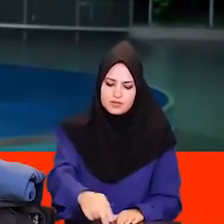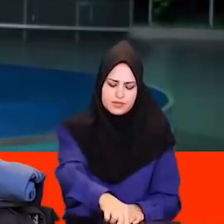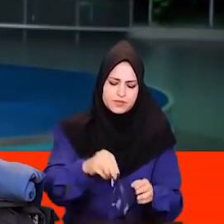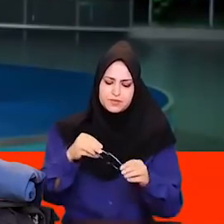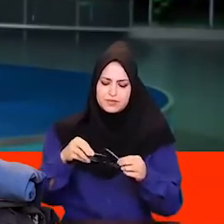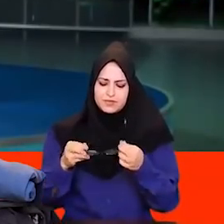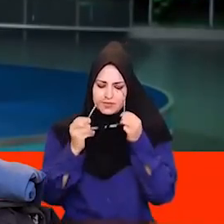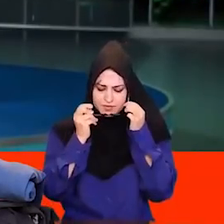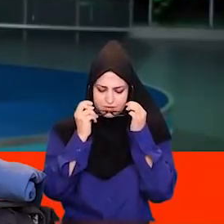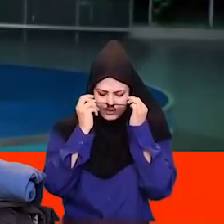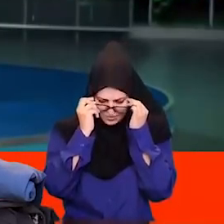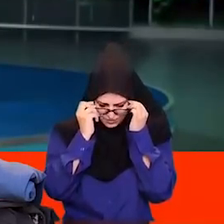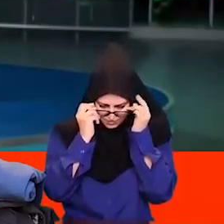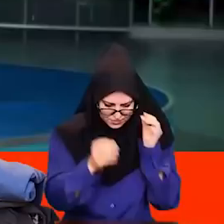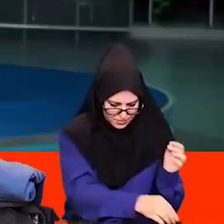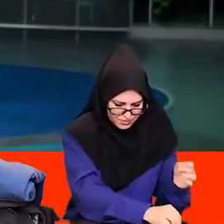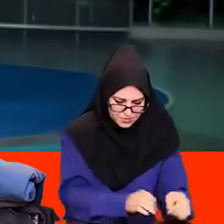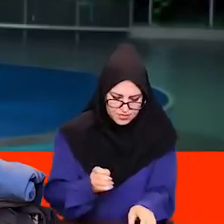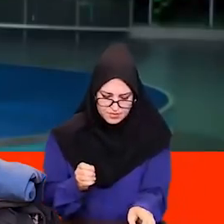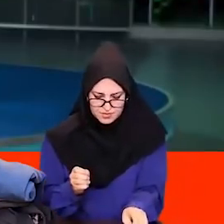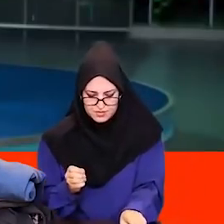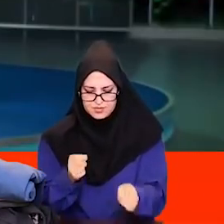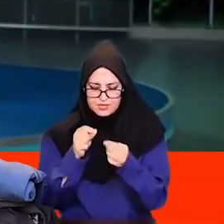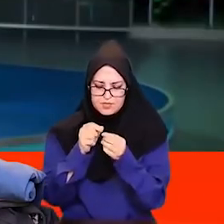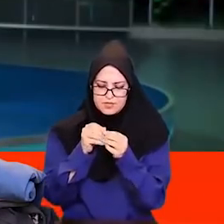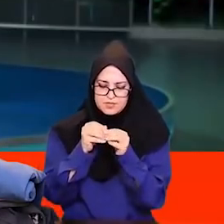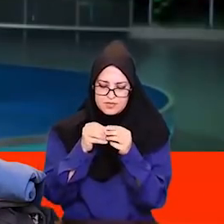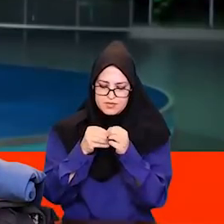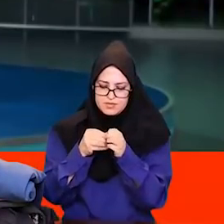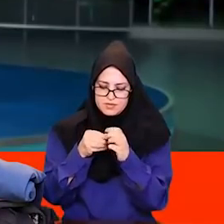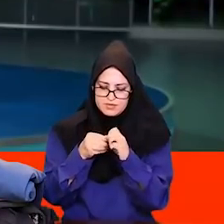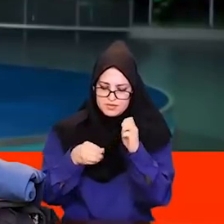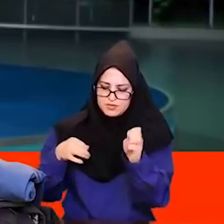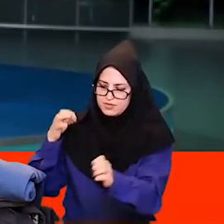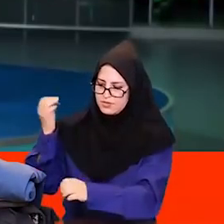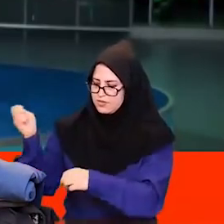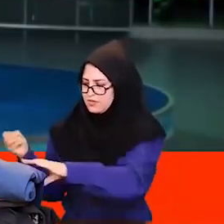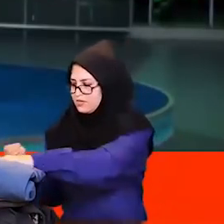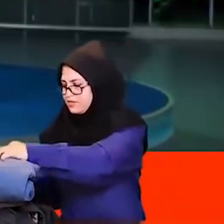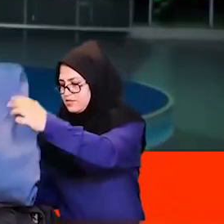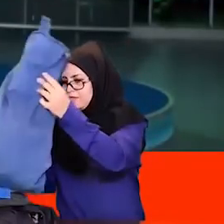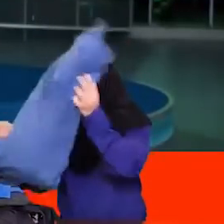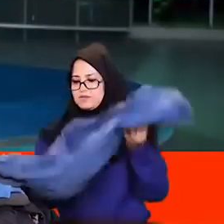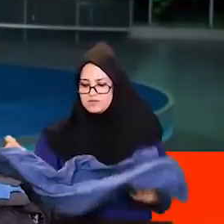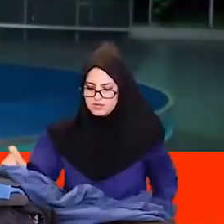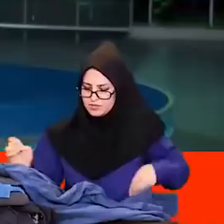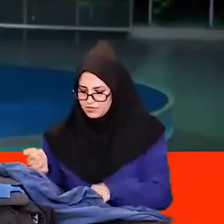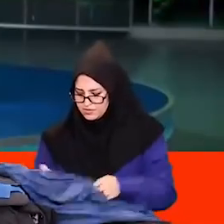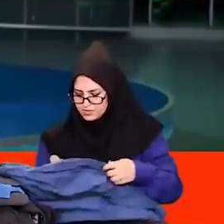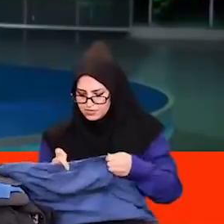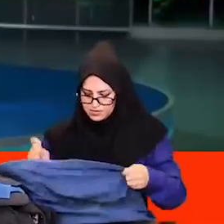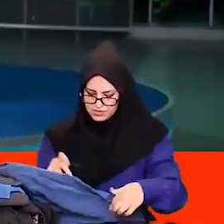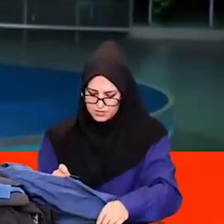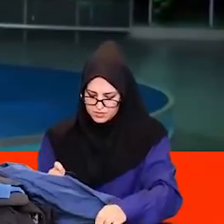بازار تجریش و شمرون، میخرم مانتو دکمه هاش گرون، تا تند نکنم و ران روی و دم نکنی و